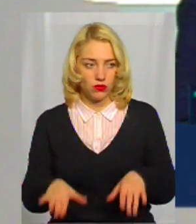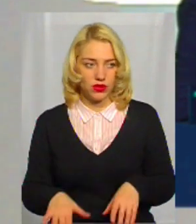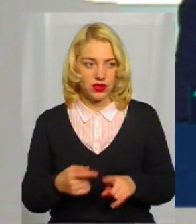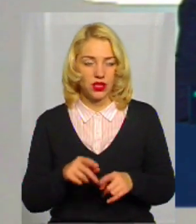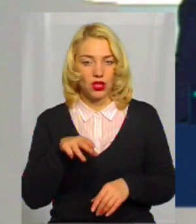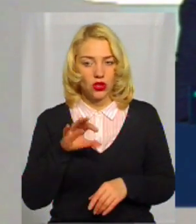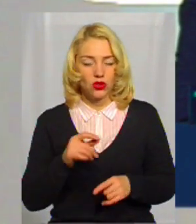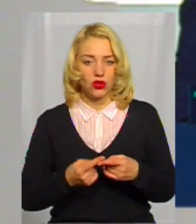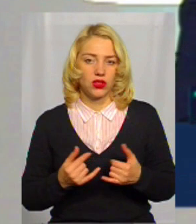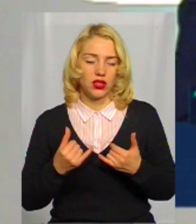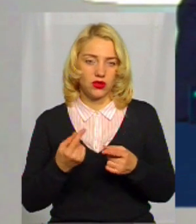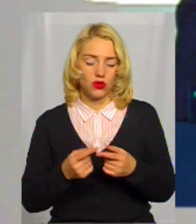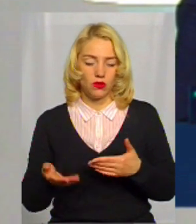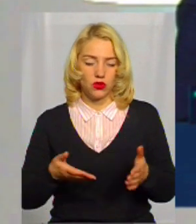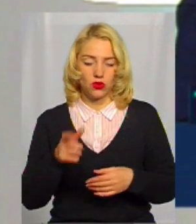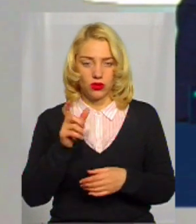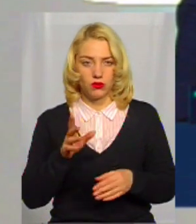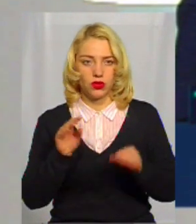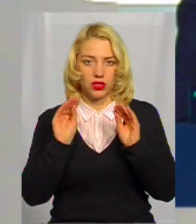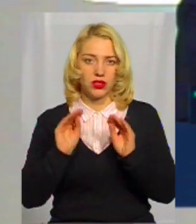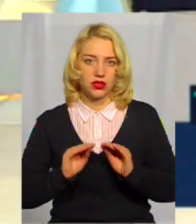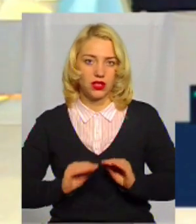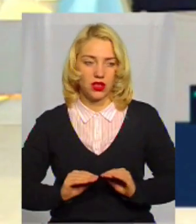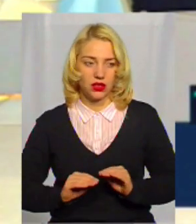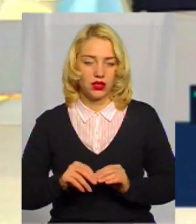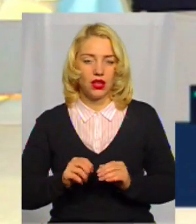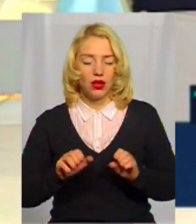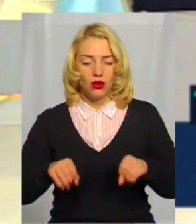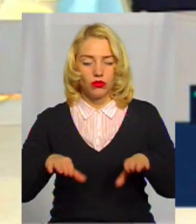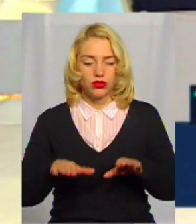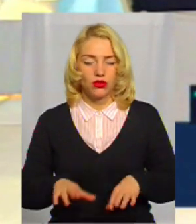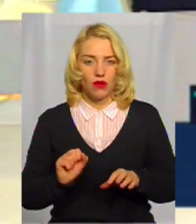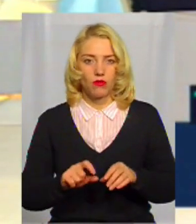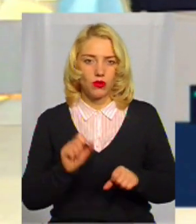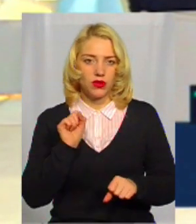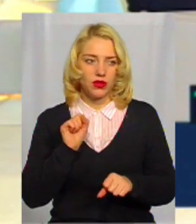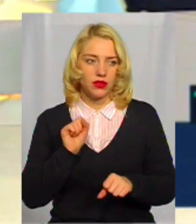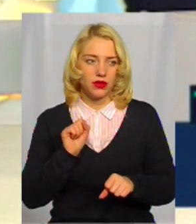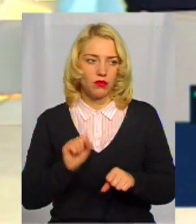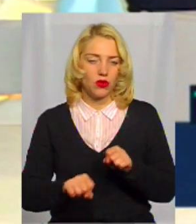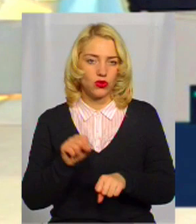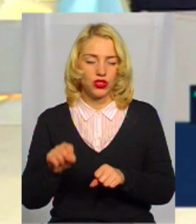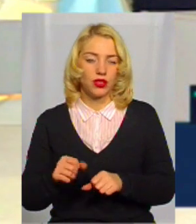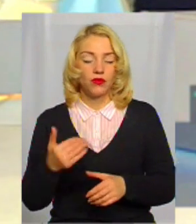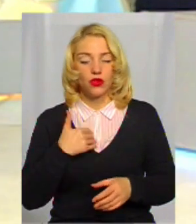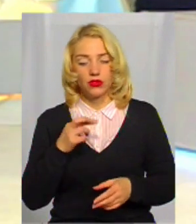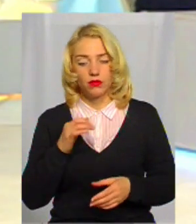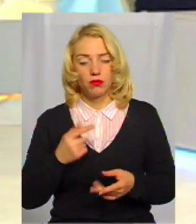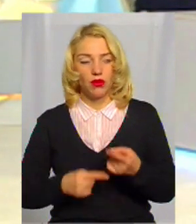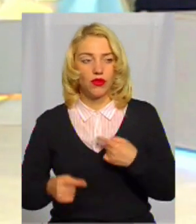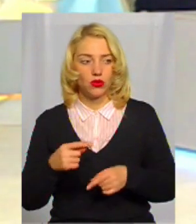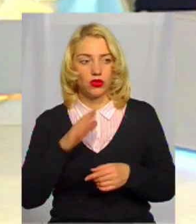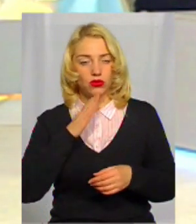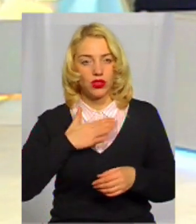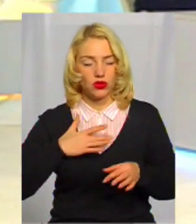то за цього пішохода буде складена... Виноситься постанова про частині про порушення. Хотів ще повернутися до